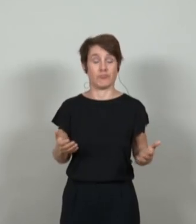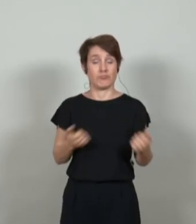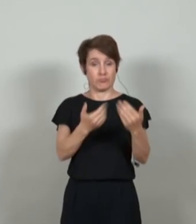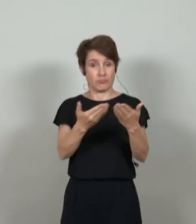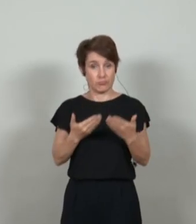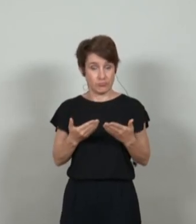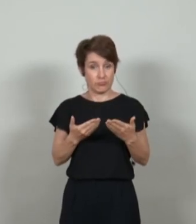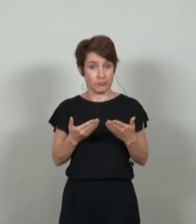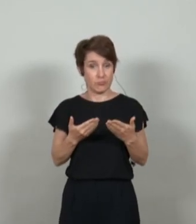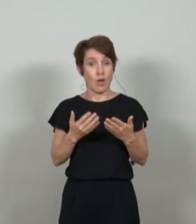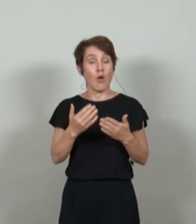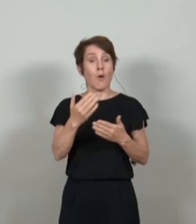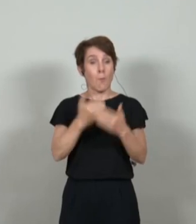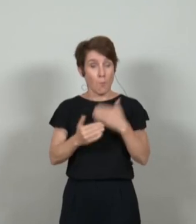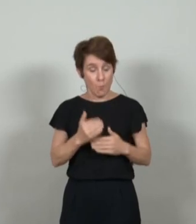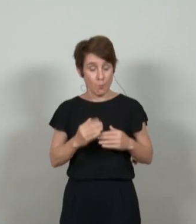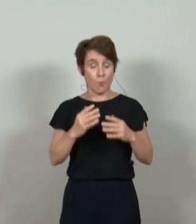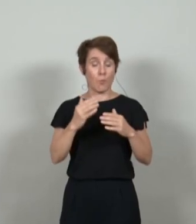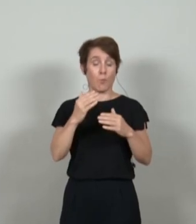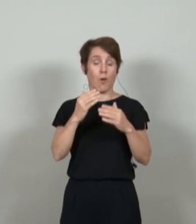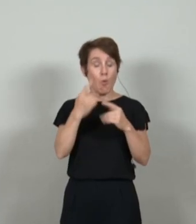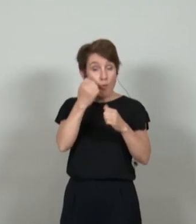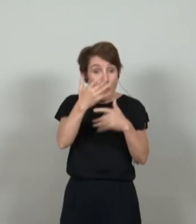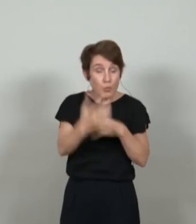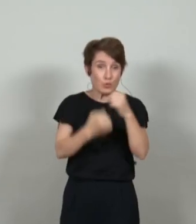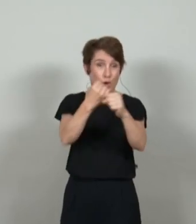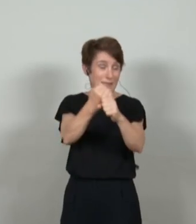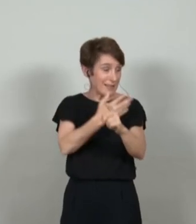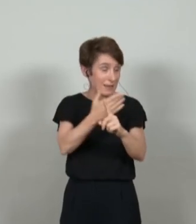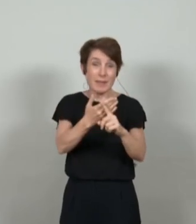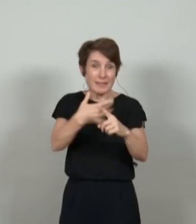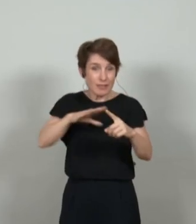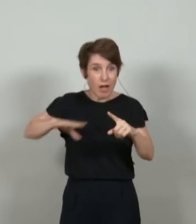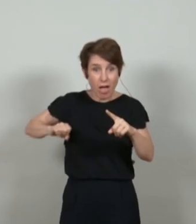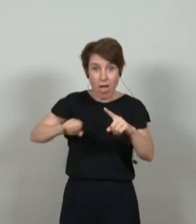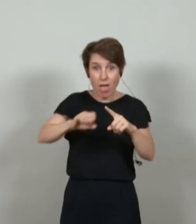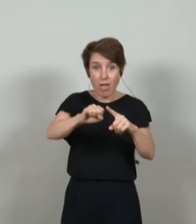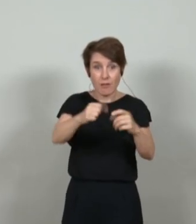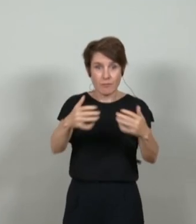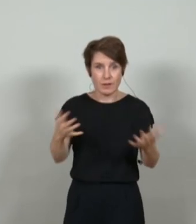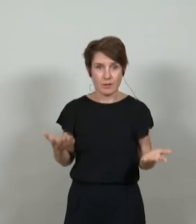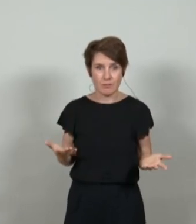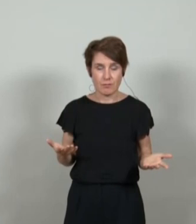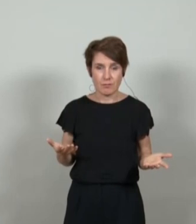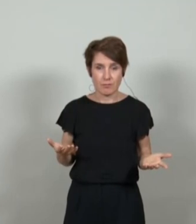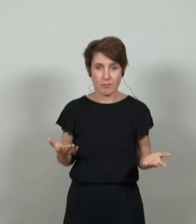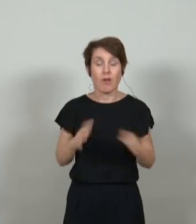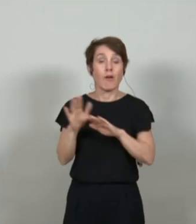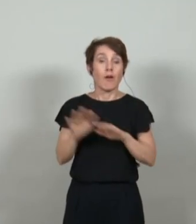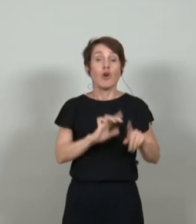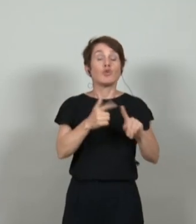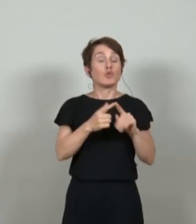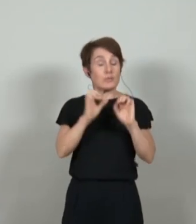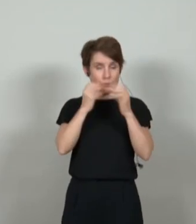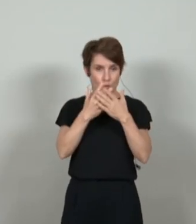débutant cette année dont la majeure des parties des actions ont déjà été réalisées deuxième surprise vous nous présenter une